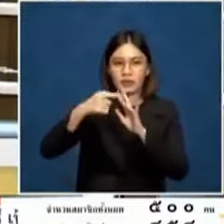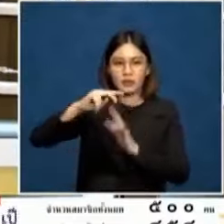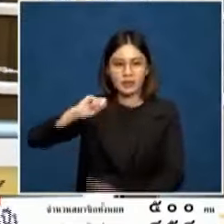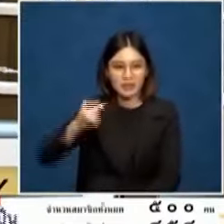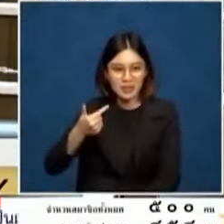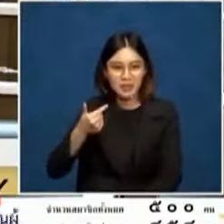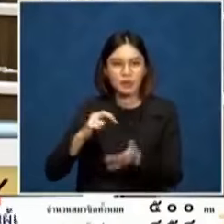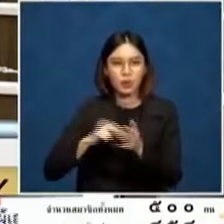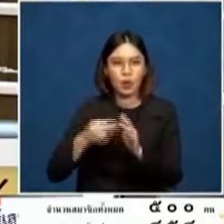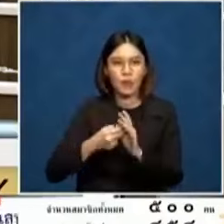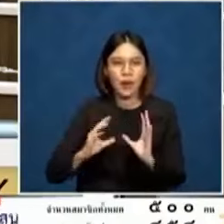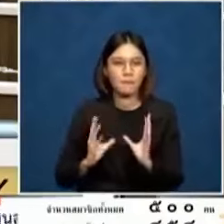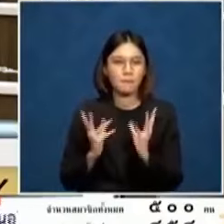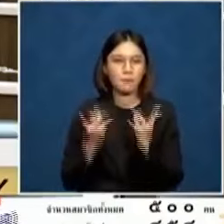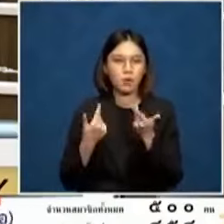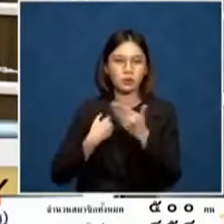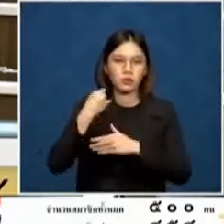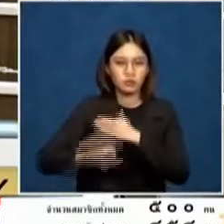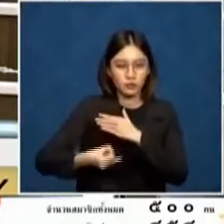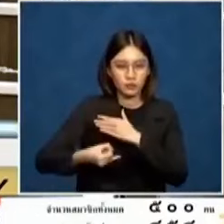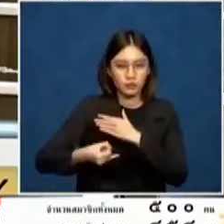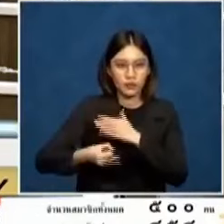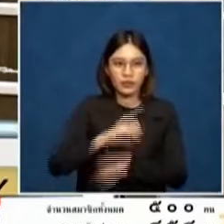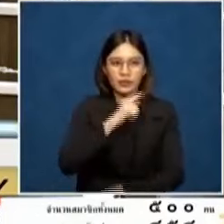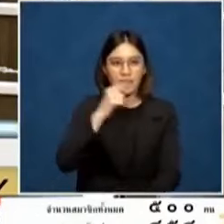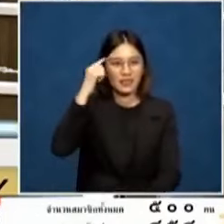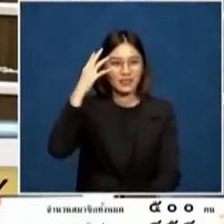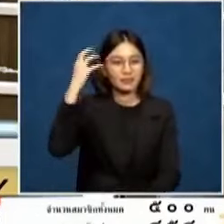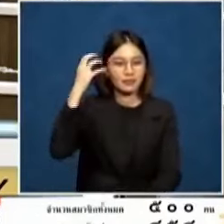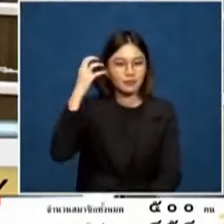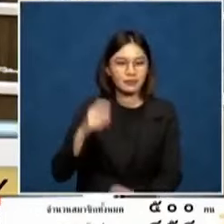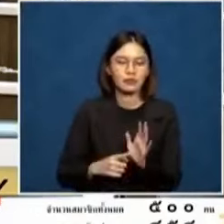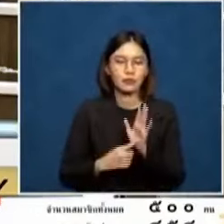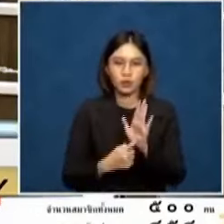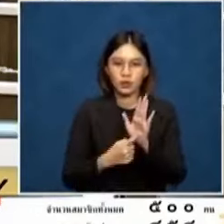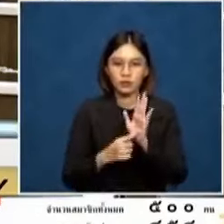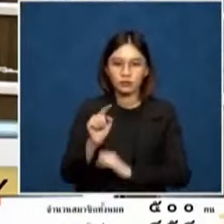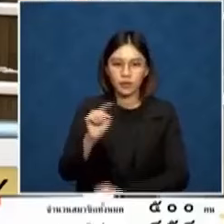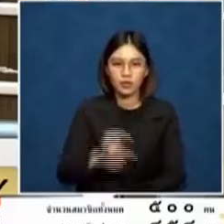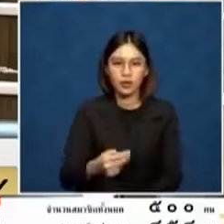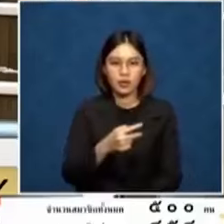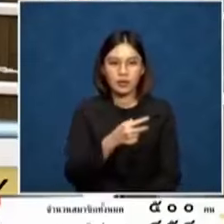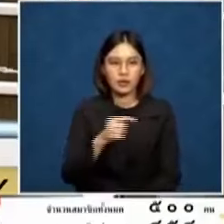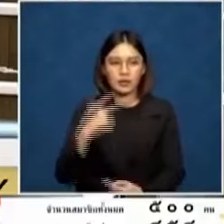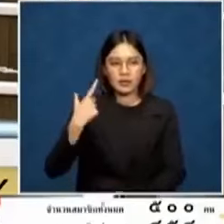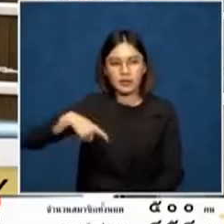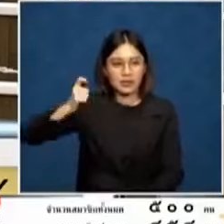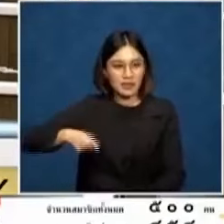องประเทศเจ๊งไม่ได้อยู่แล้วนะแต่พรรคการเมืองบางพรรคเนี่ยเจ๊งได ้ค่ะ นะแล้วเจ๊ง